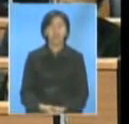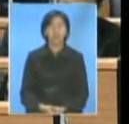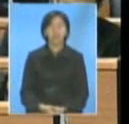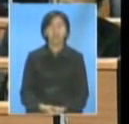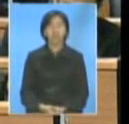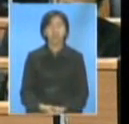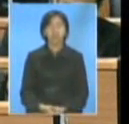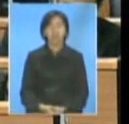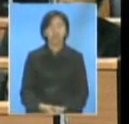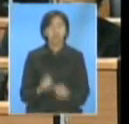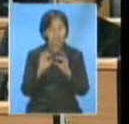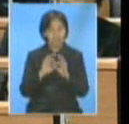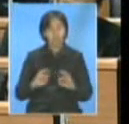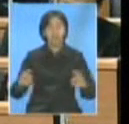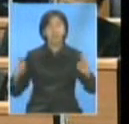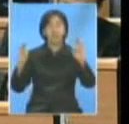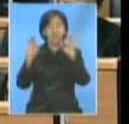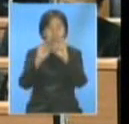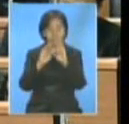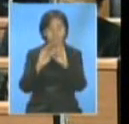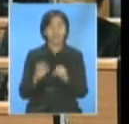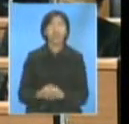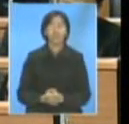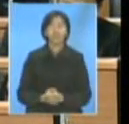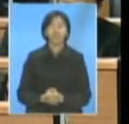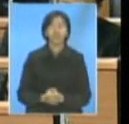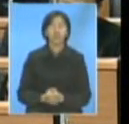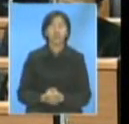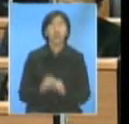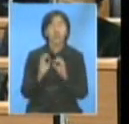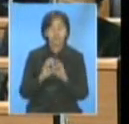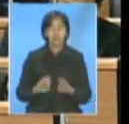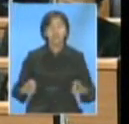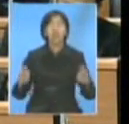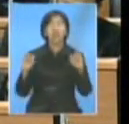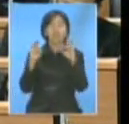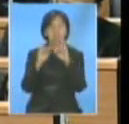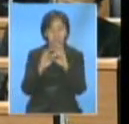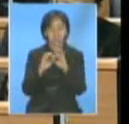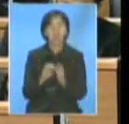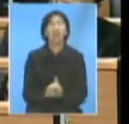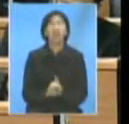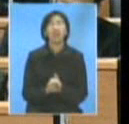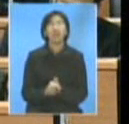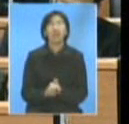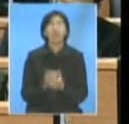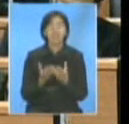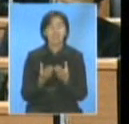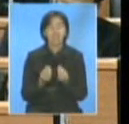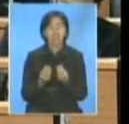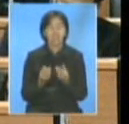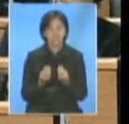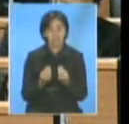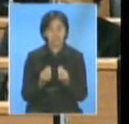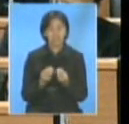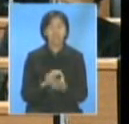สิ่งที่สำคัญท่านประธานมีการข่มขู่และที่ดิน